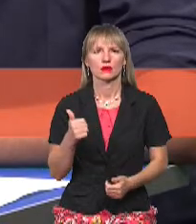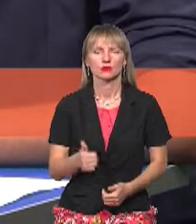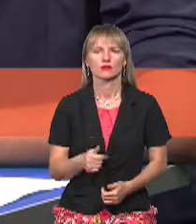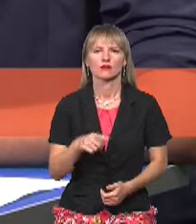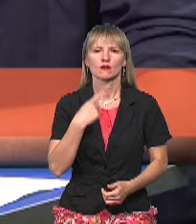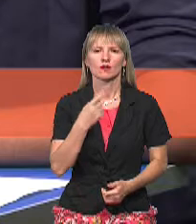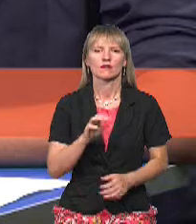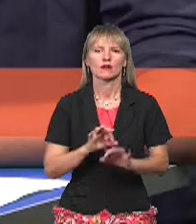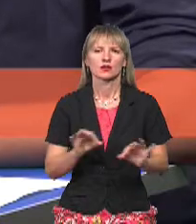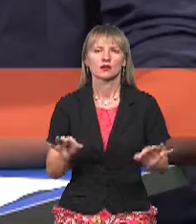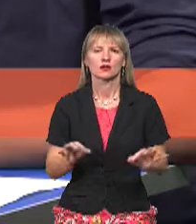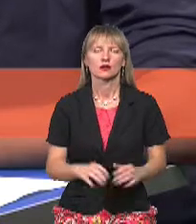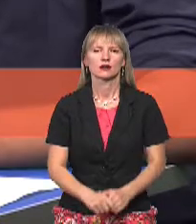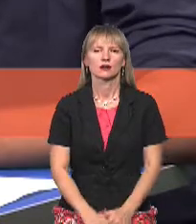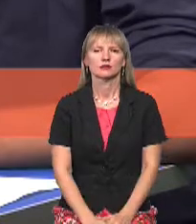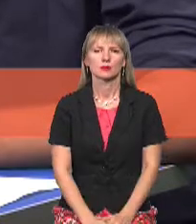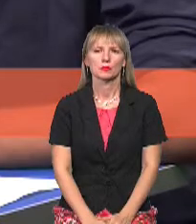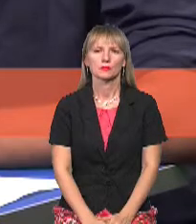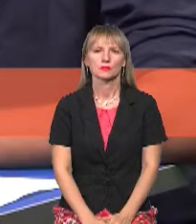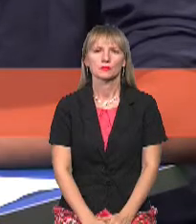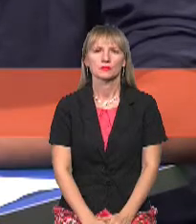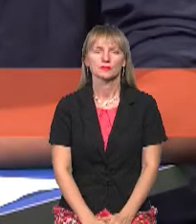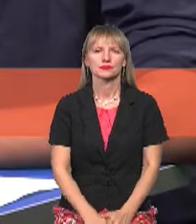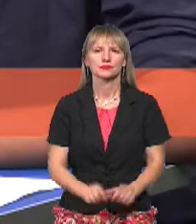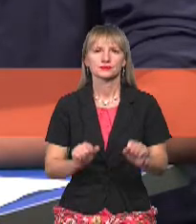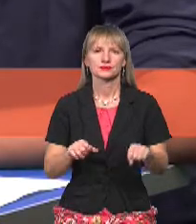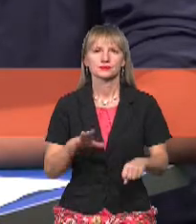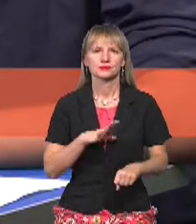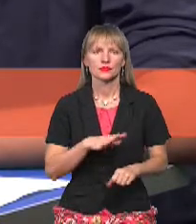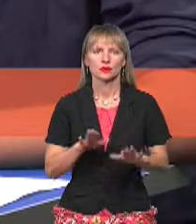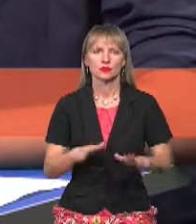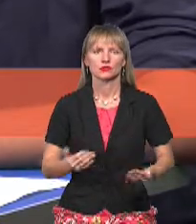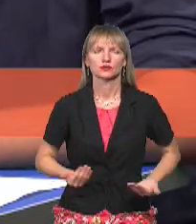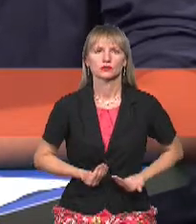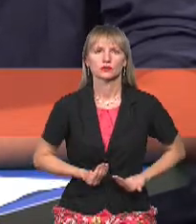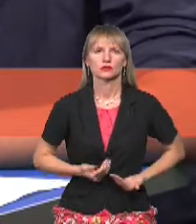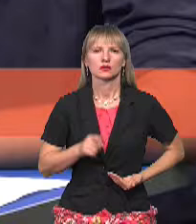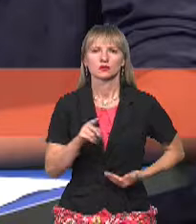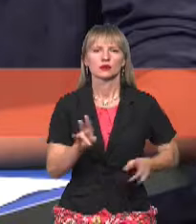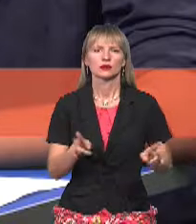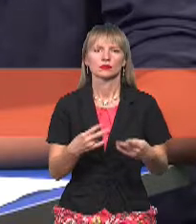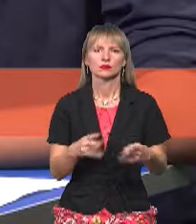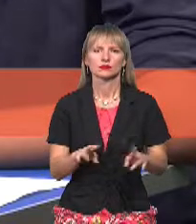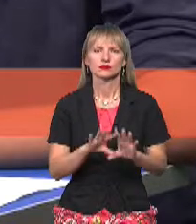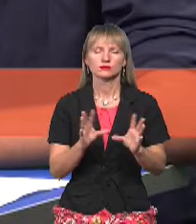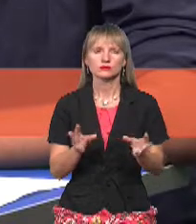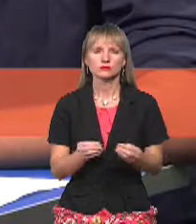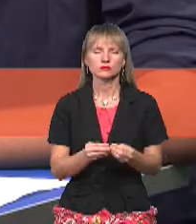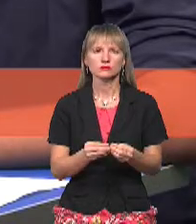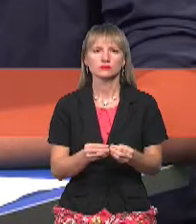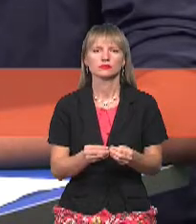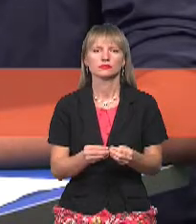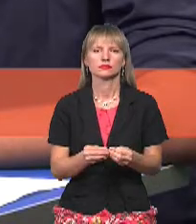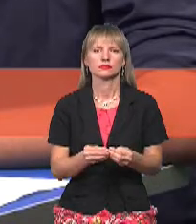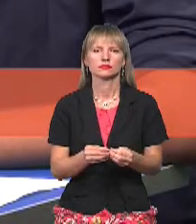Ви кажете в ідеалі, а... Ну, може бути місцевий мешканець, тобто йому не потрібно взагалі там